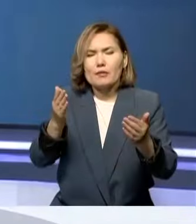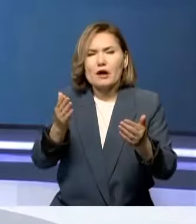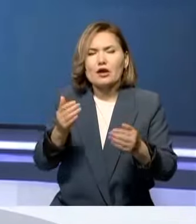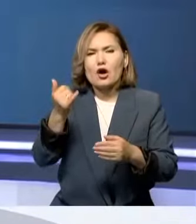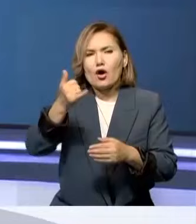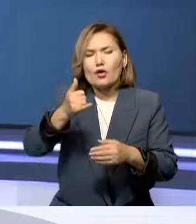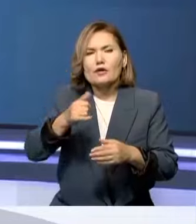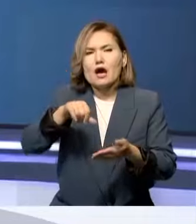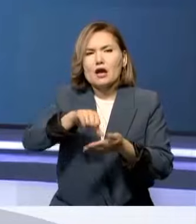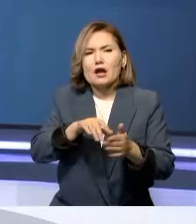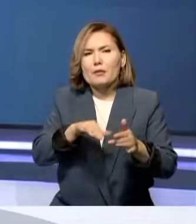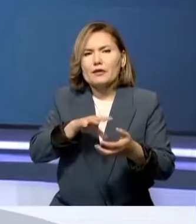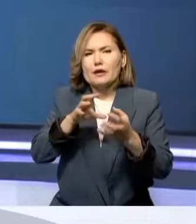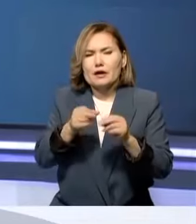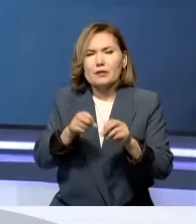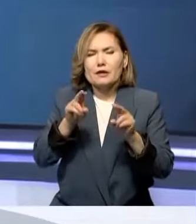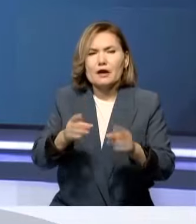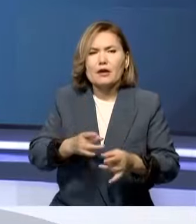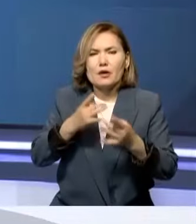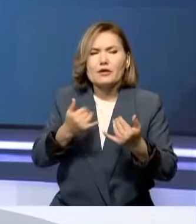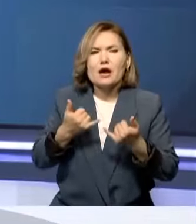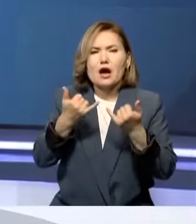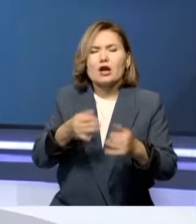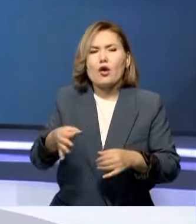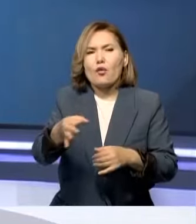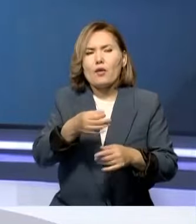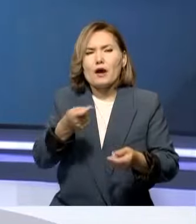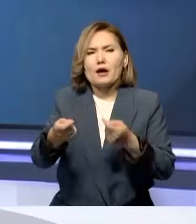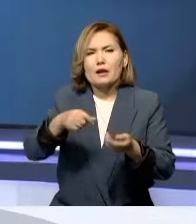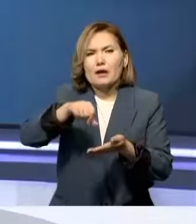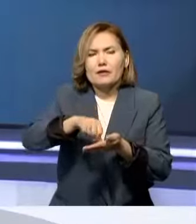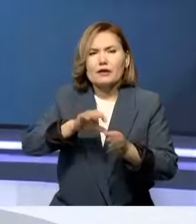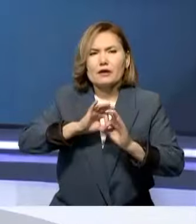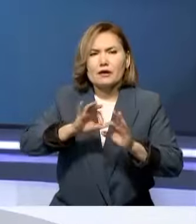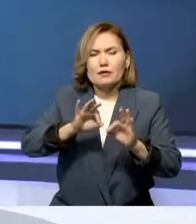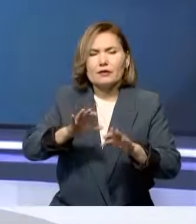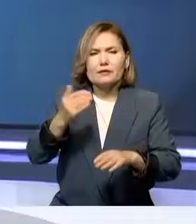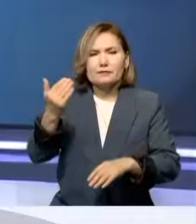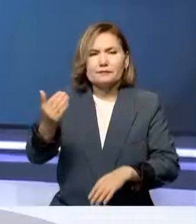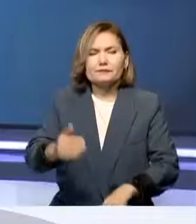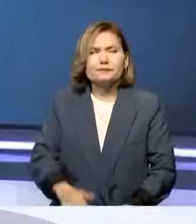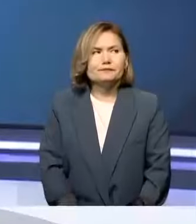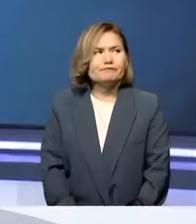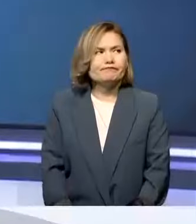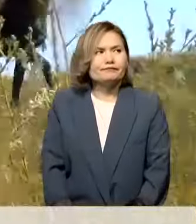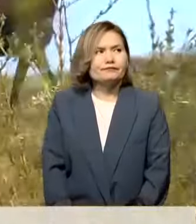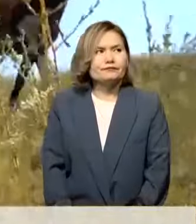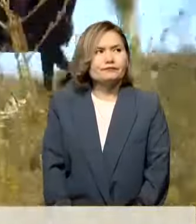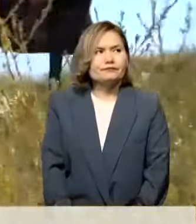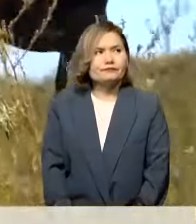қатысады. Бірлік керуені шығарып салуға арналған салтанатты шараға облыс әкімі Нұрлыбек Нәлібаев қатысты.